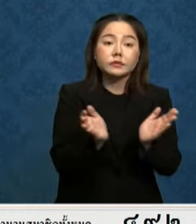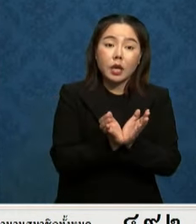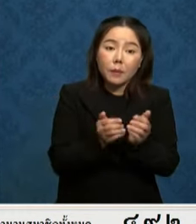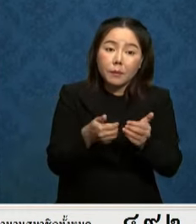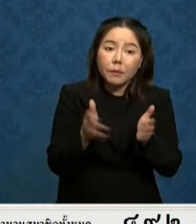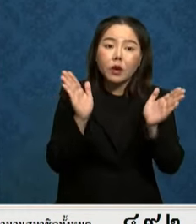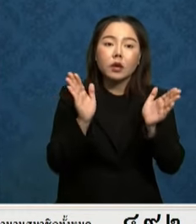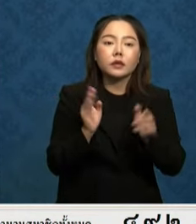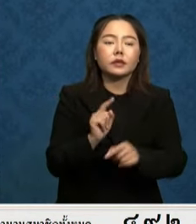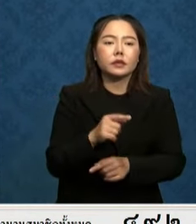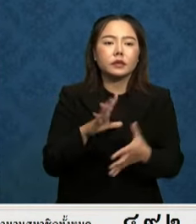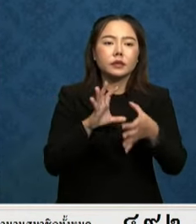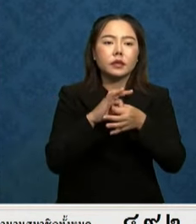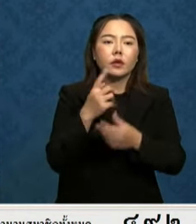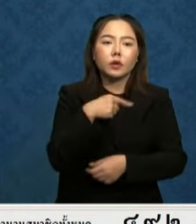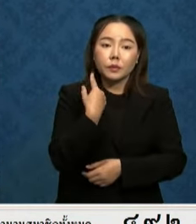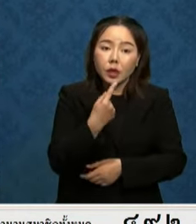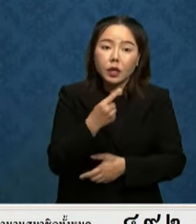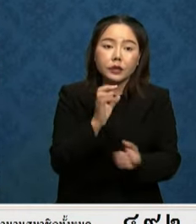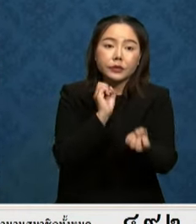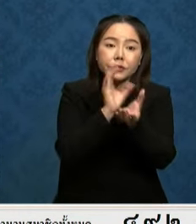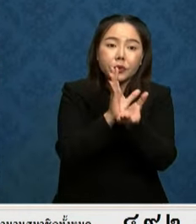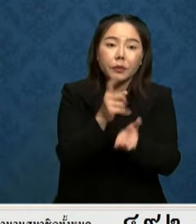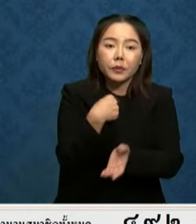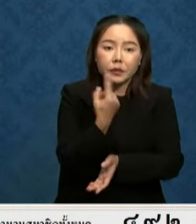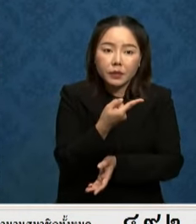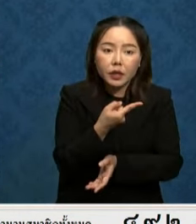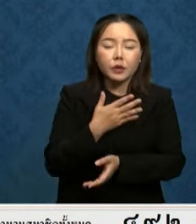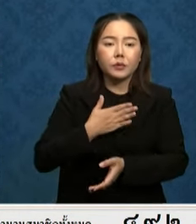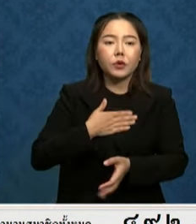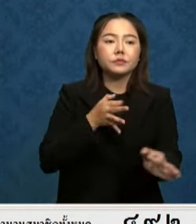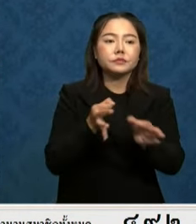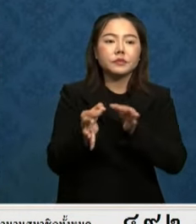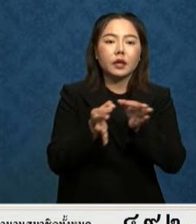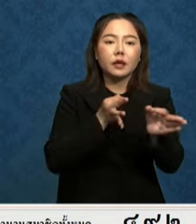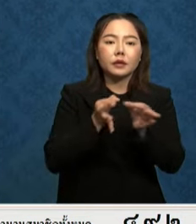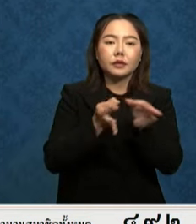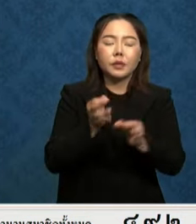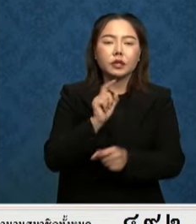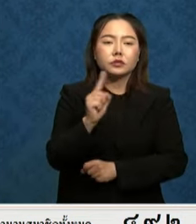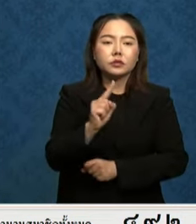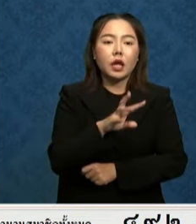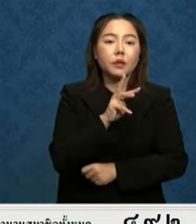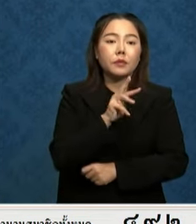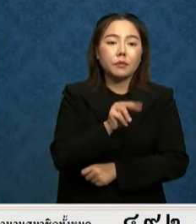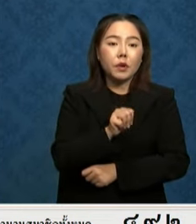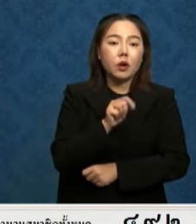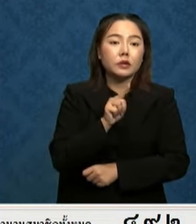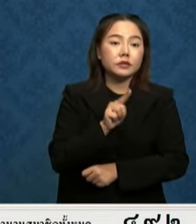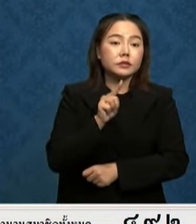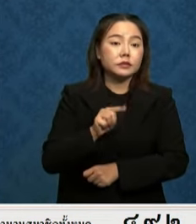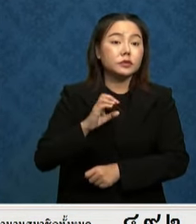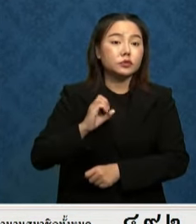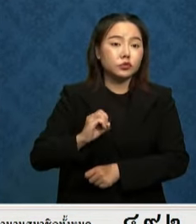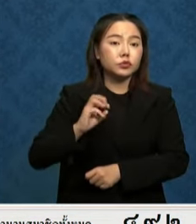แค่ไหนเพีงไห่แลวจะส่งผลยังไห่ที่นผมจะจะชเจรตรนี้ว่า combining 110 and 12